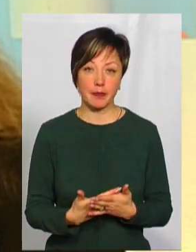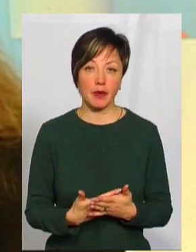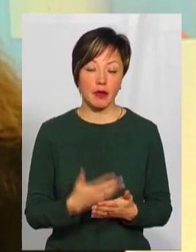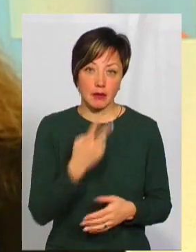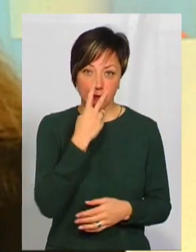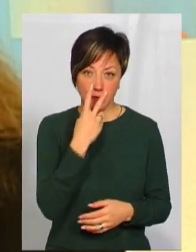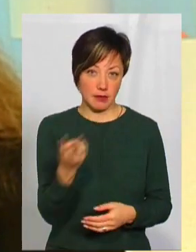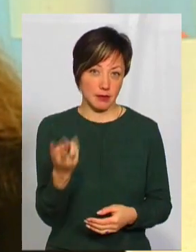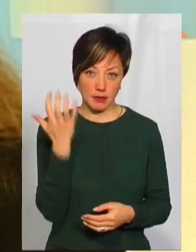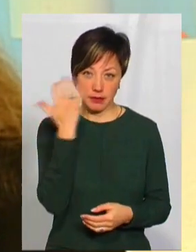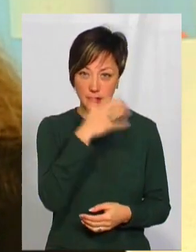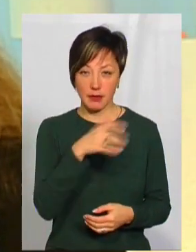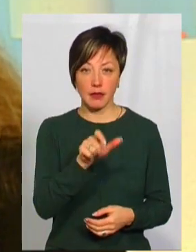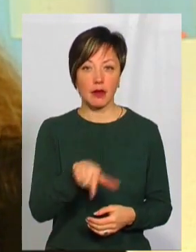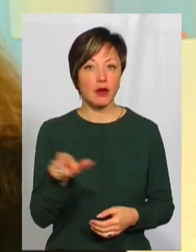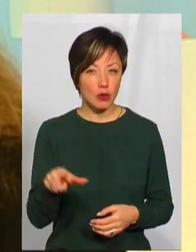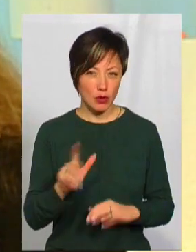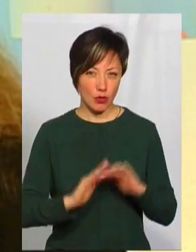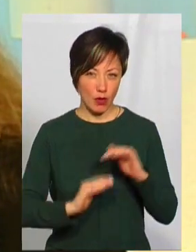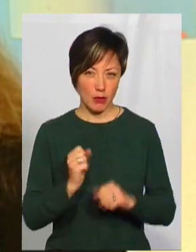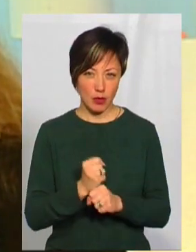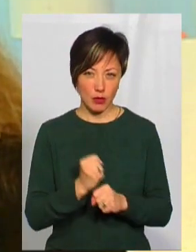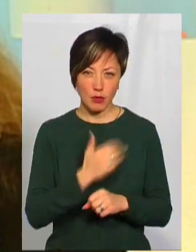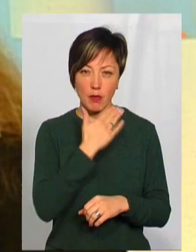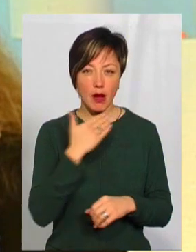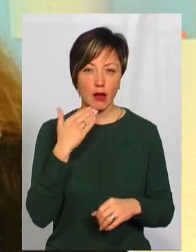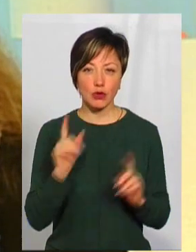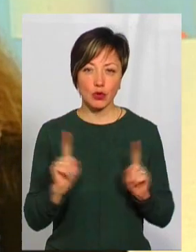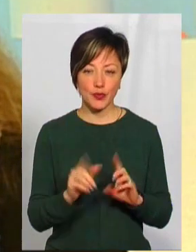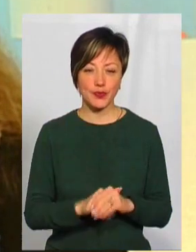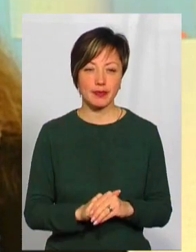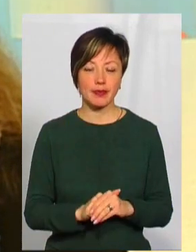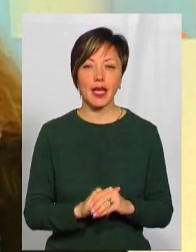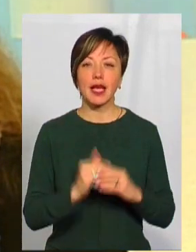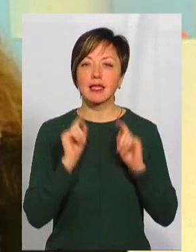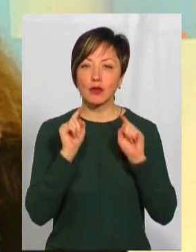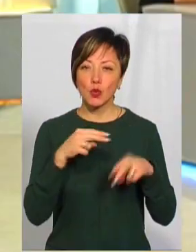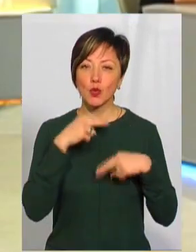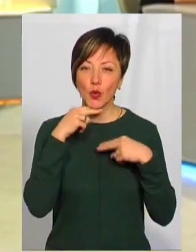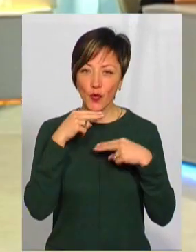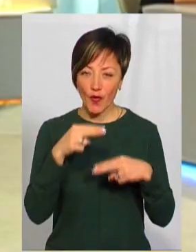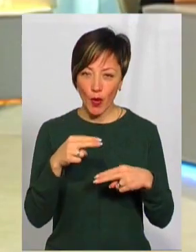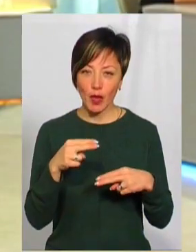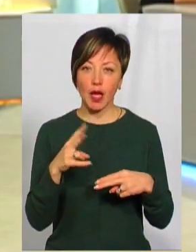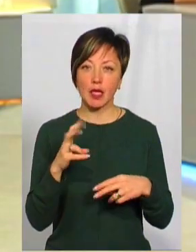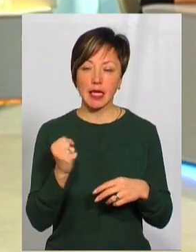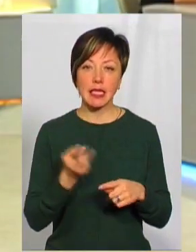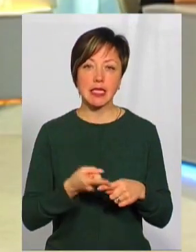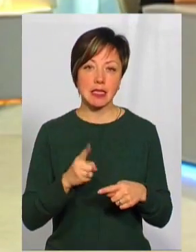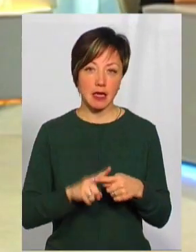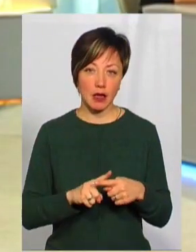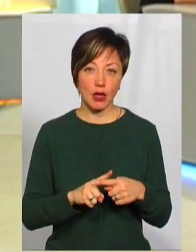от не бачить людина. Але ж людина руками робить ще багато чого. Ну і звернути увагу на це. Звернути увагу на